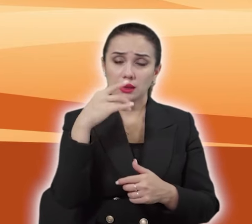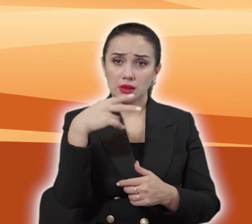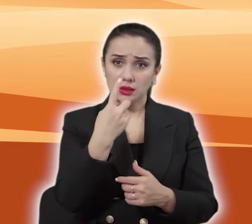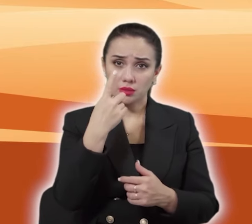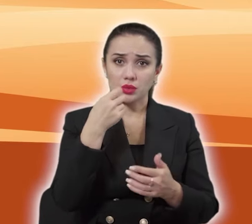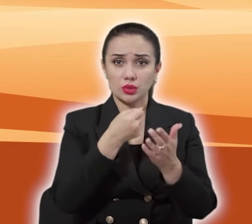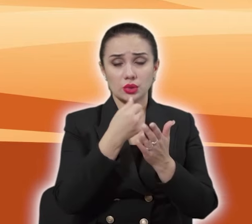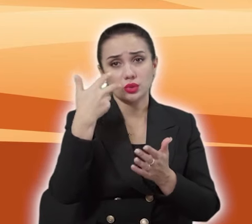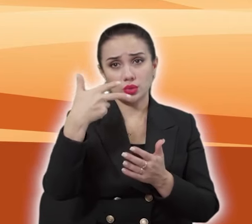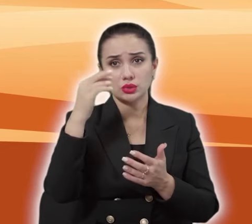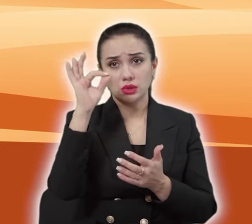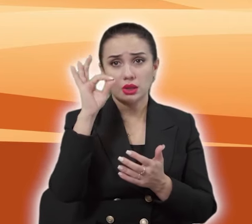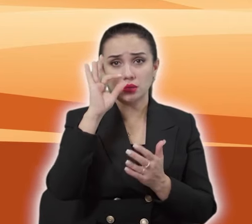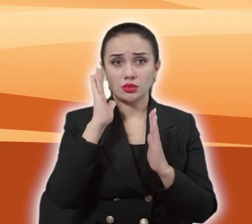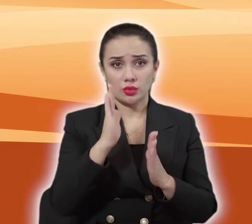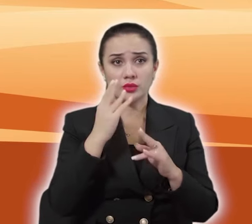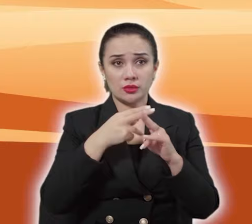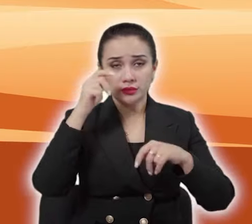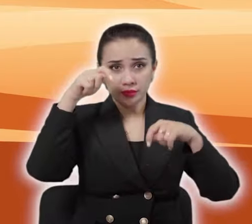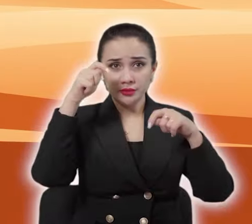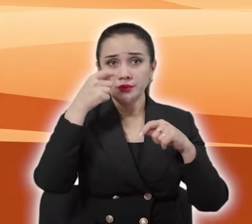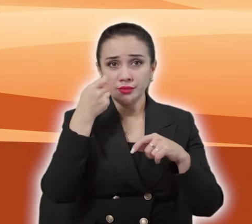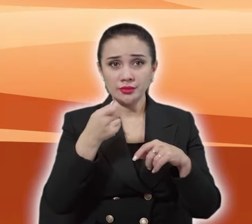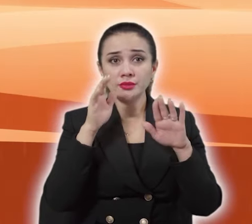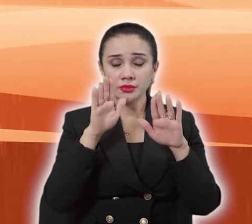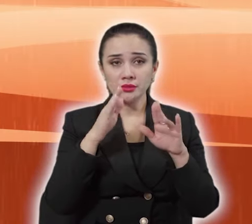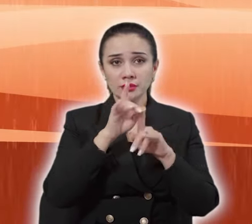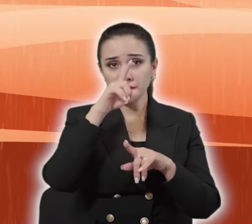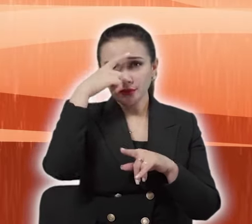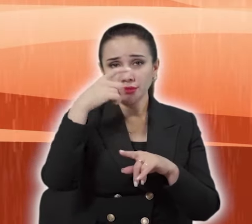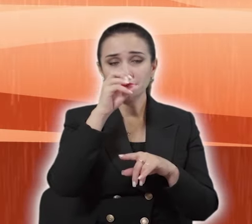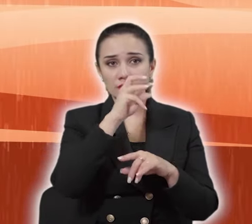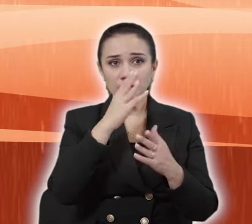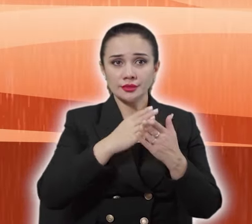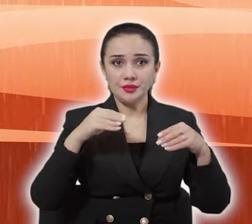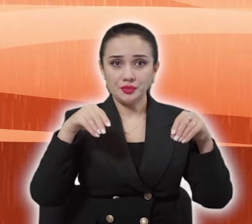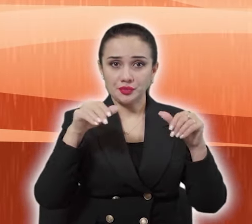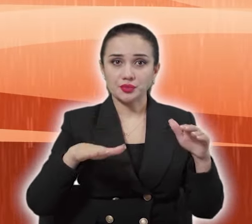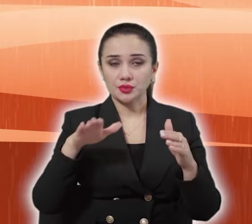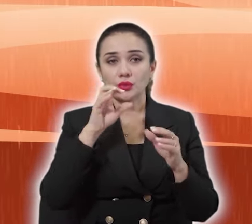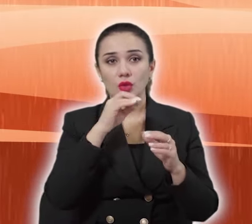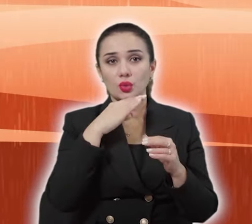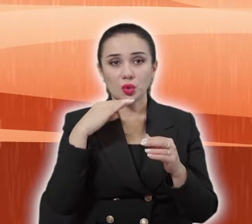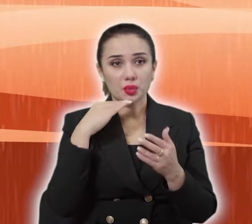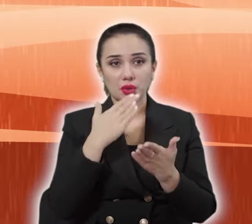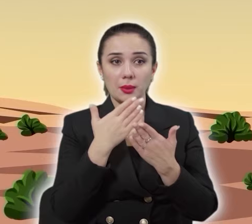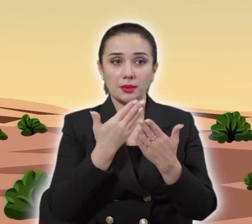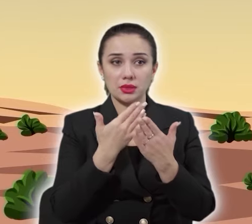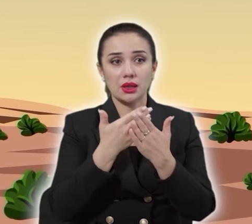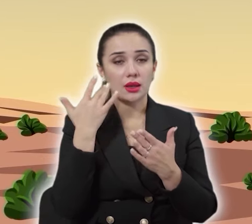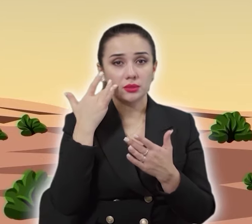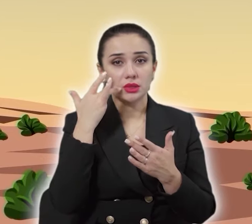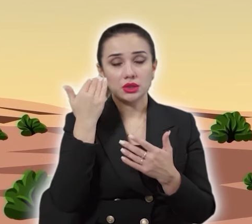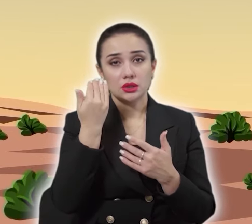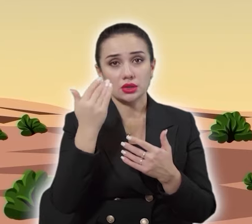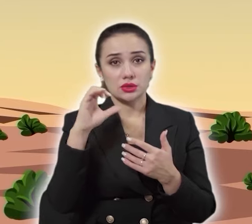harorat 21 dan 30 darajagacha bo'ladi. Yomg'ir kam, ammo issiq cho'llarga qaraganda ko'proq.